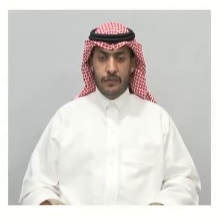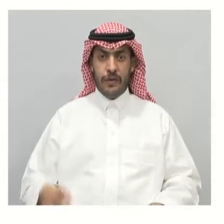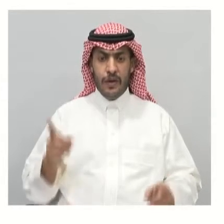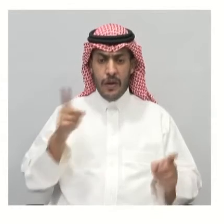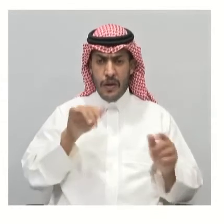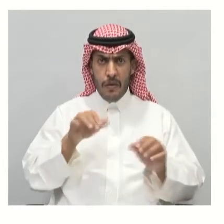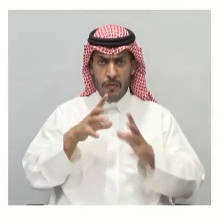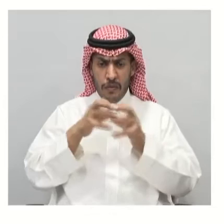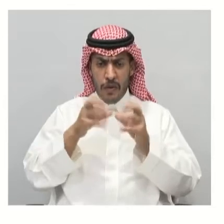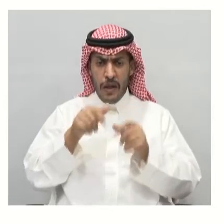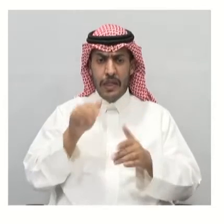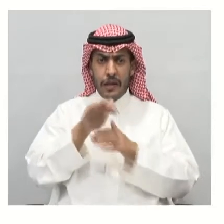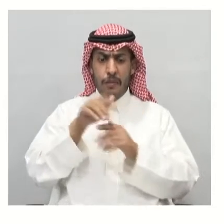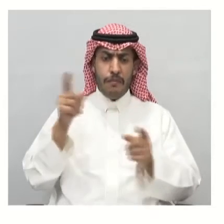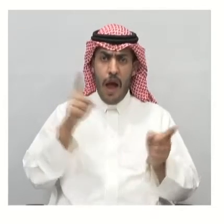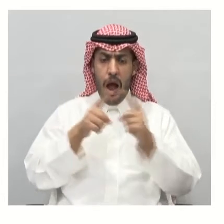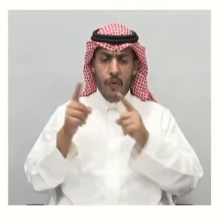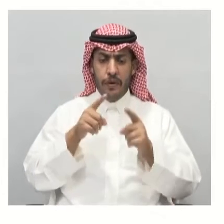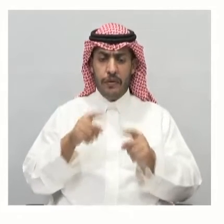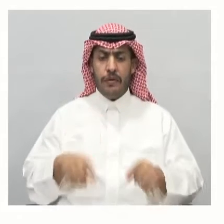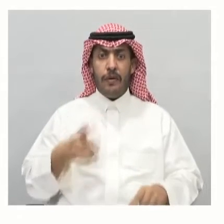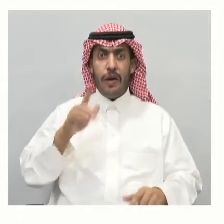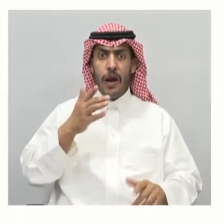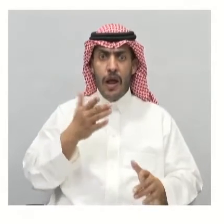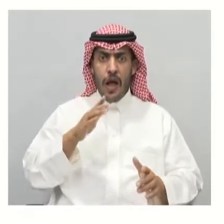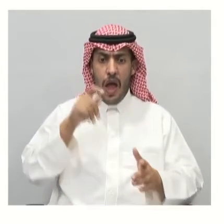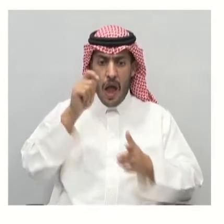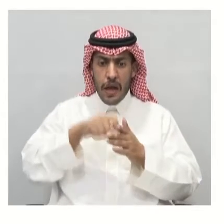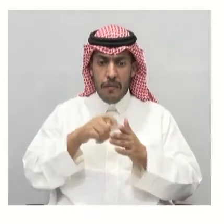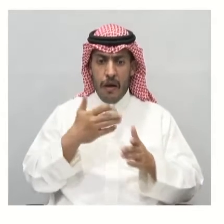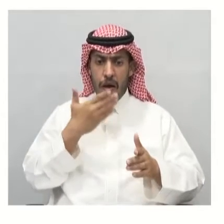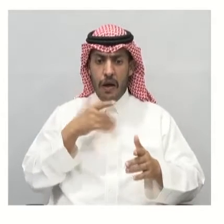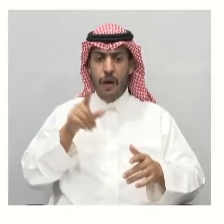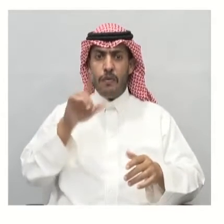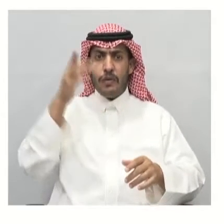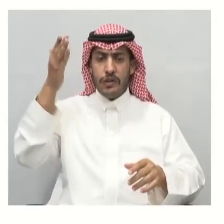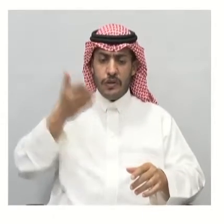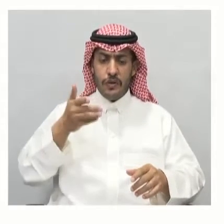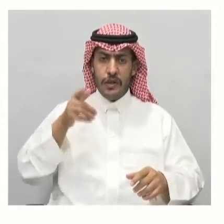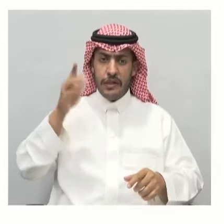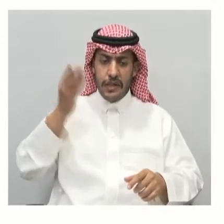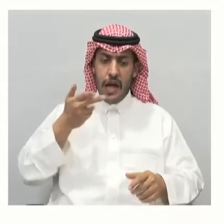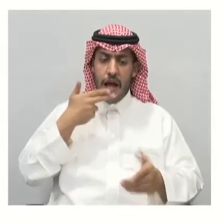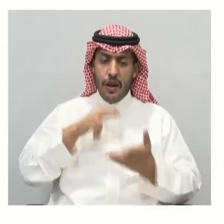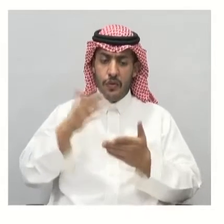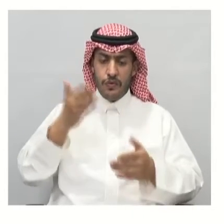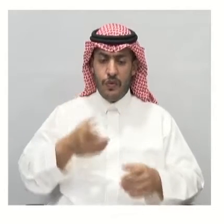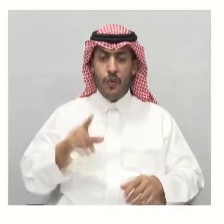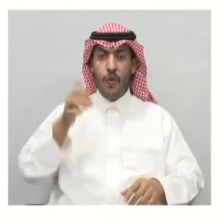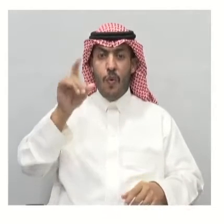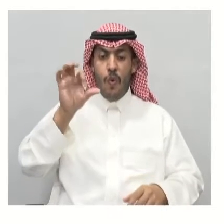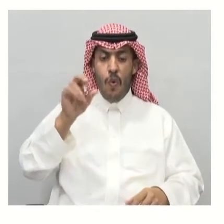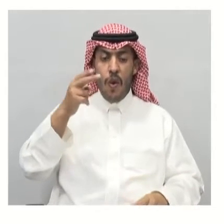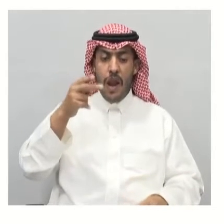يحوي درسنا المحاور التاليه الحكمه من ارسال الرسل اولو العزم من الرسل